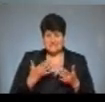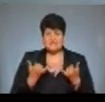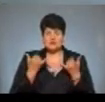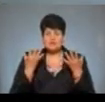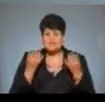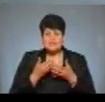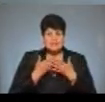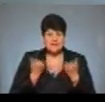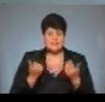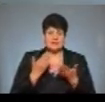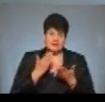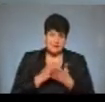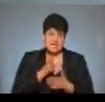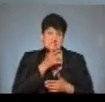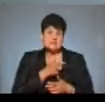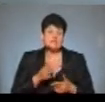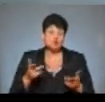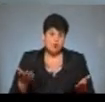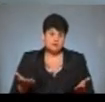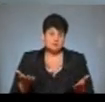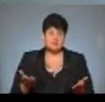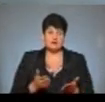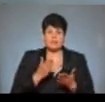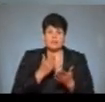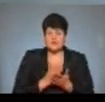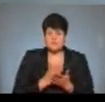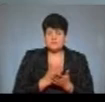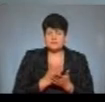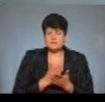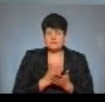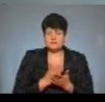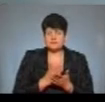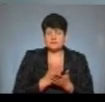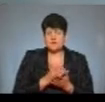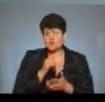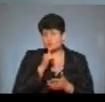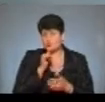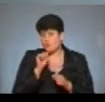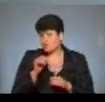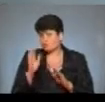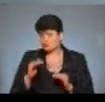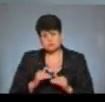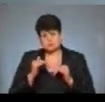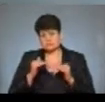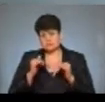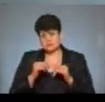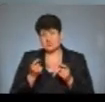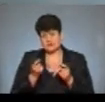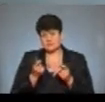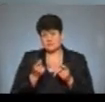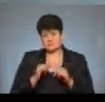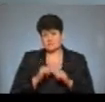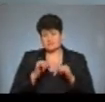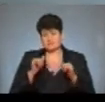сьогоднішній немає. Звичайно, є сезонність, є... Десь, будемо казати, от з цукром може бути десь частковий